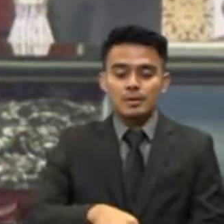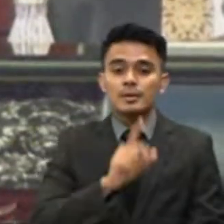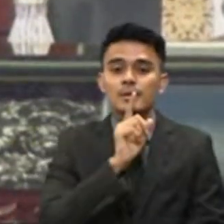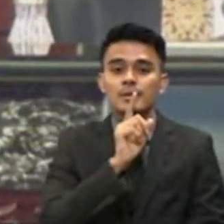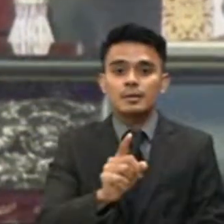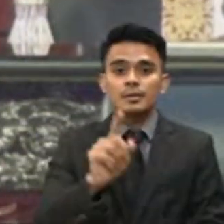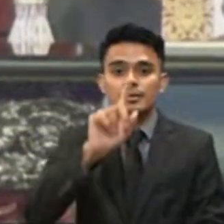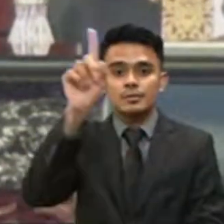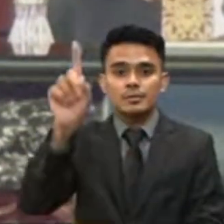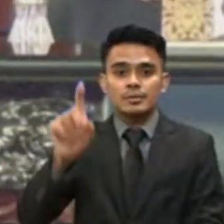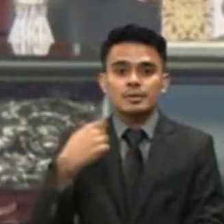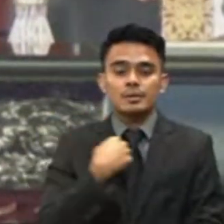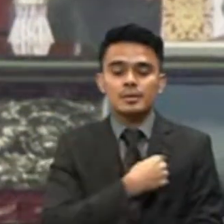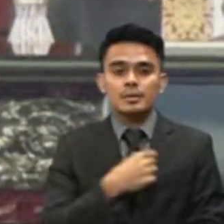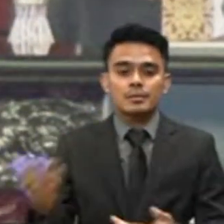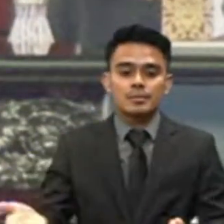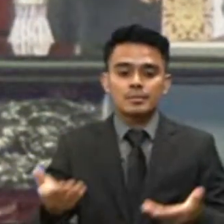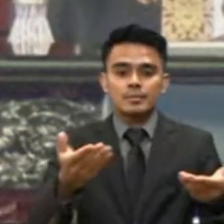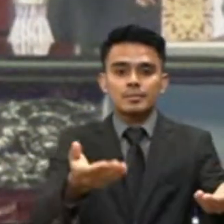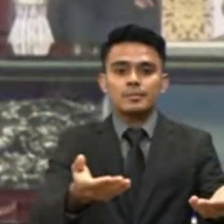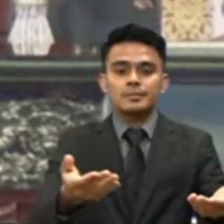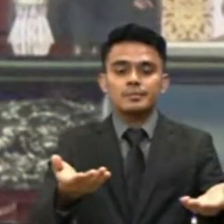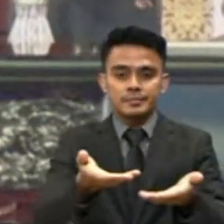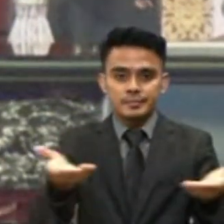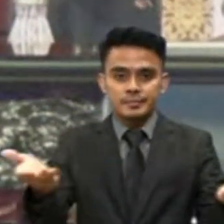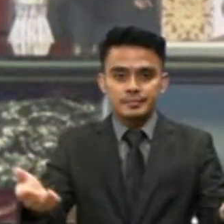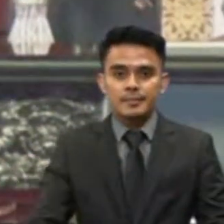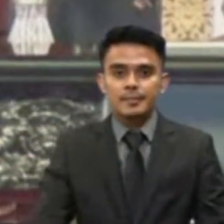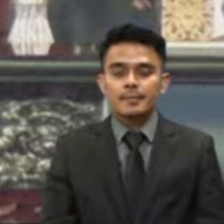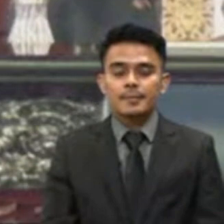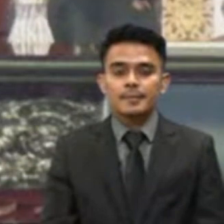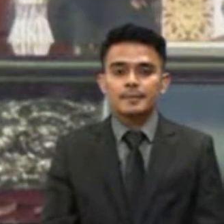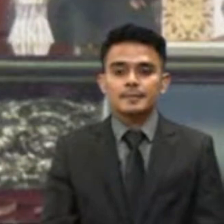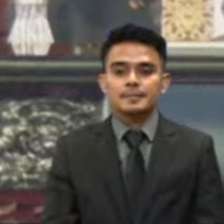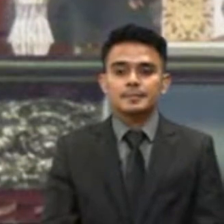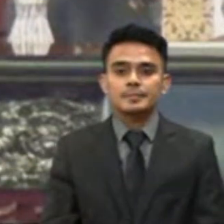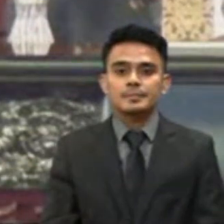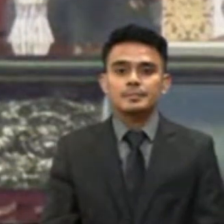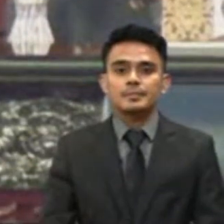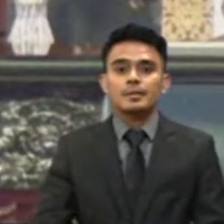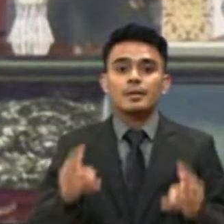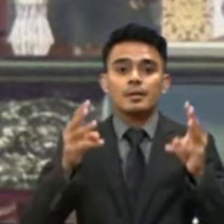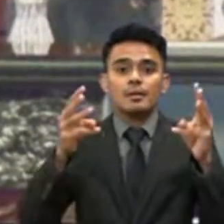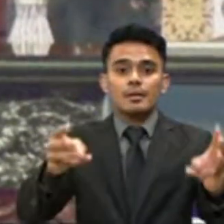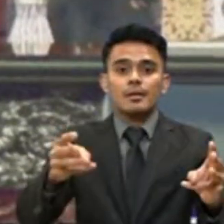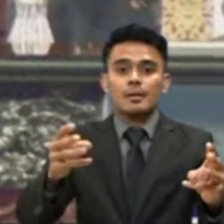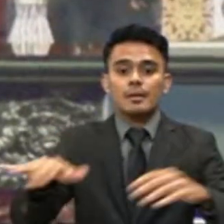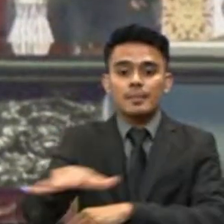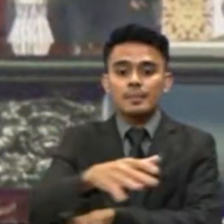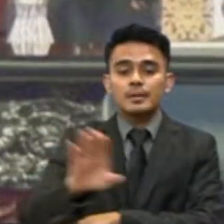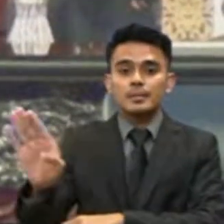pada dua puluhan tujuh pada tiga puluhan 800-4 bulan 2/100 turun pada 3 putaran 800